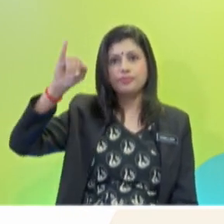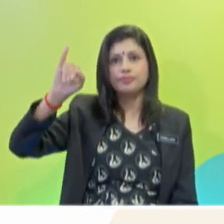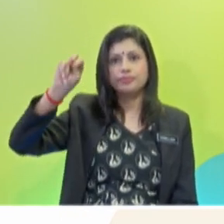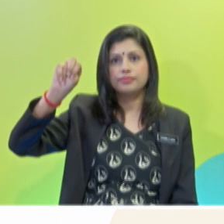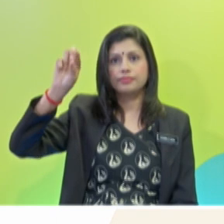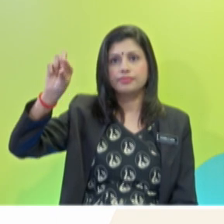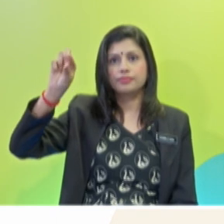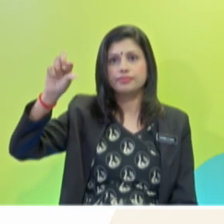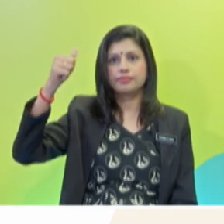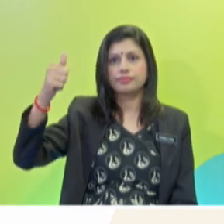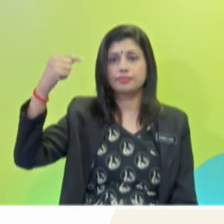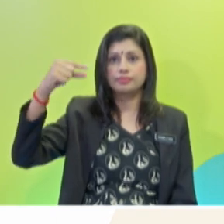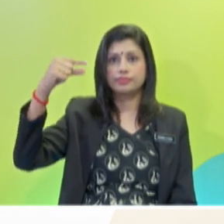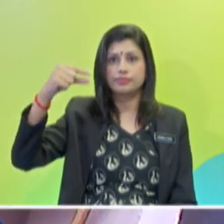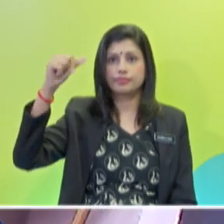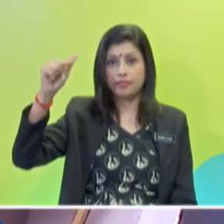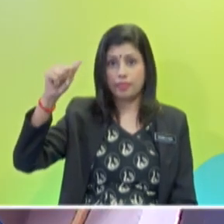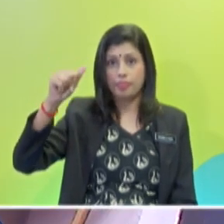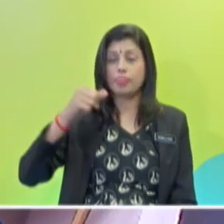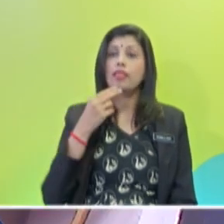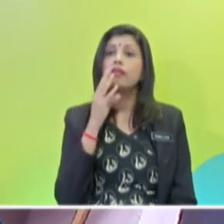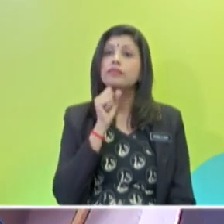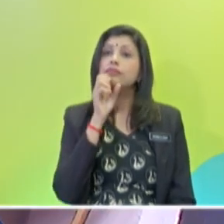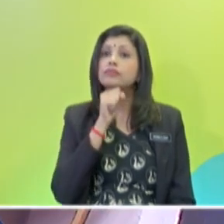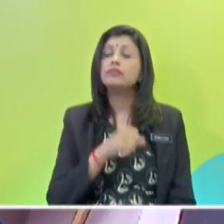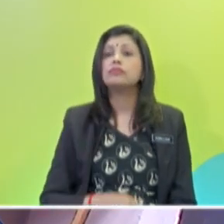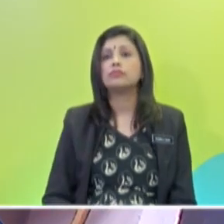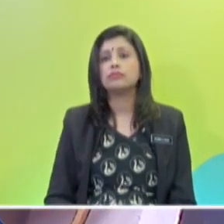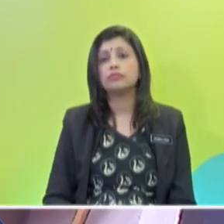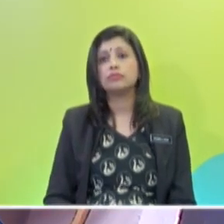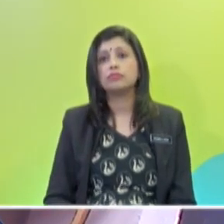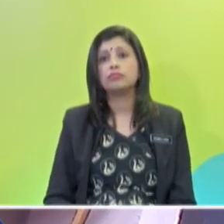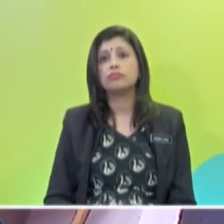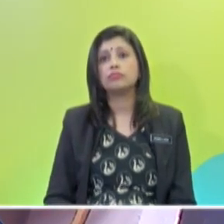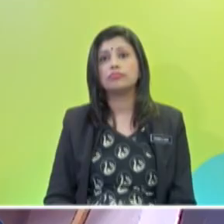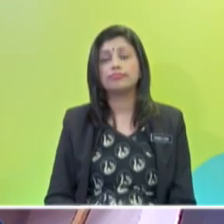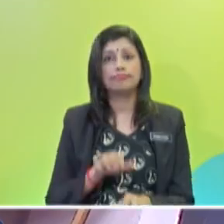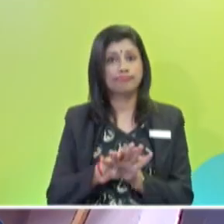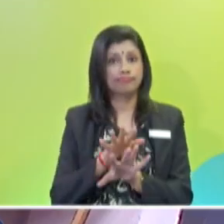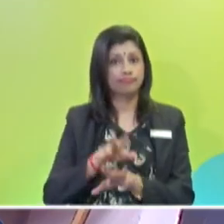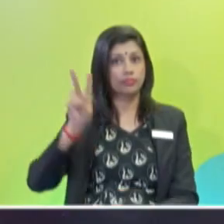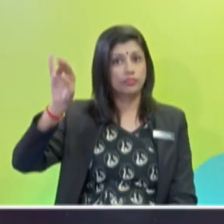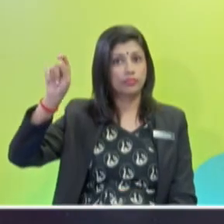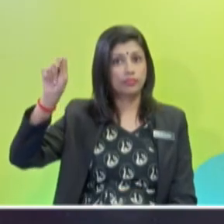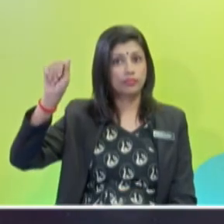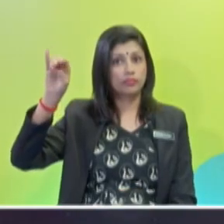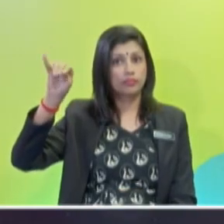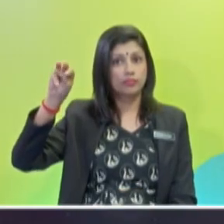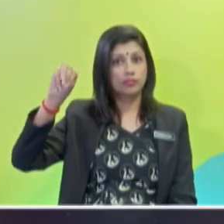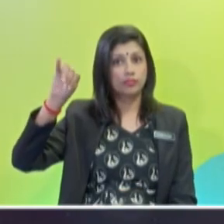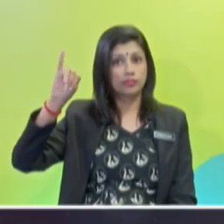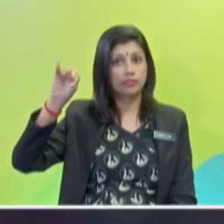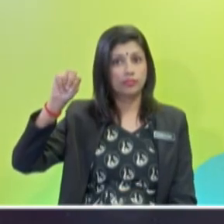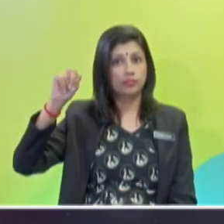Warna oren pula. Warna jingga lah, cikgu. Buah oren ini dia kaya dengan vitamin C. Pandai, Akmal. Pandai kan, Akmal?